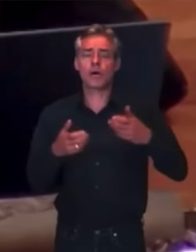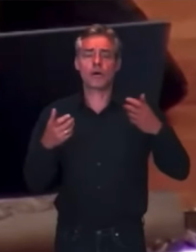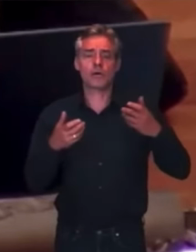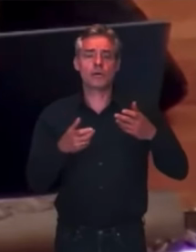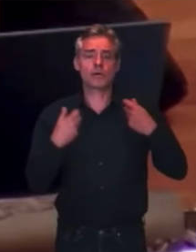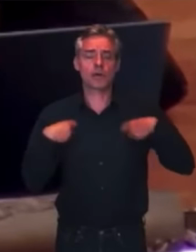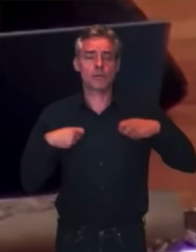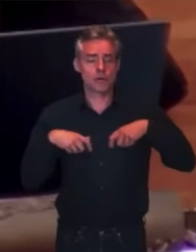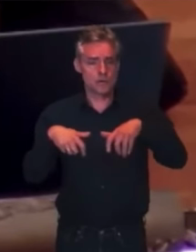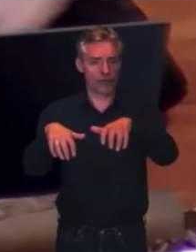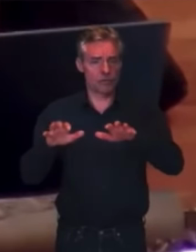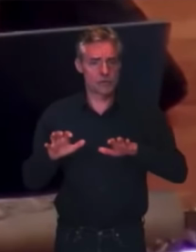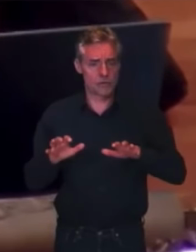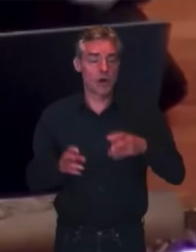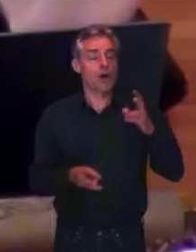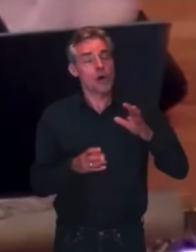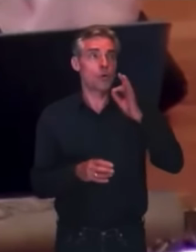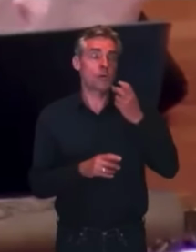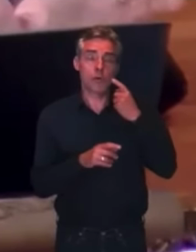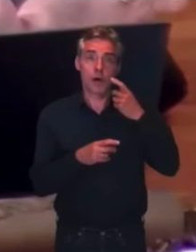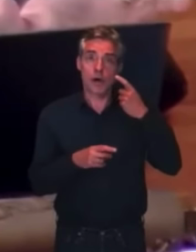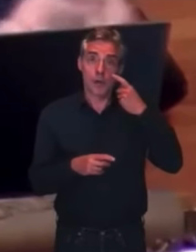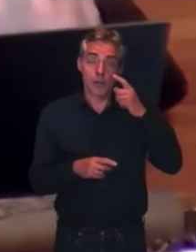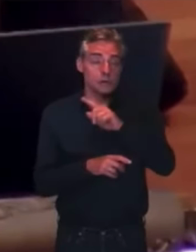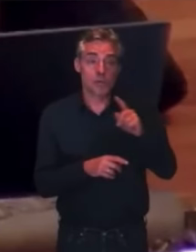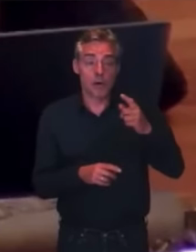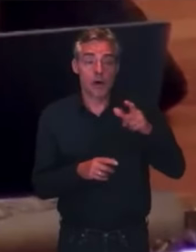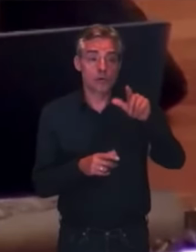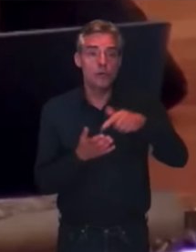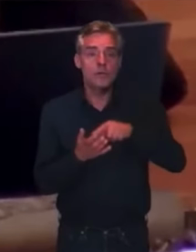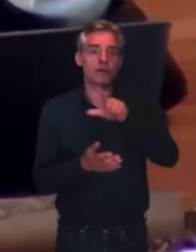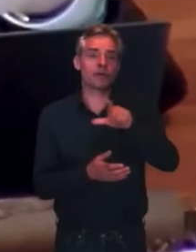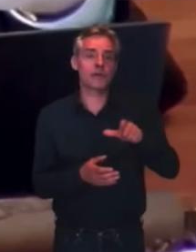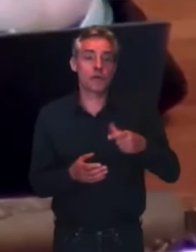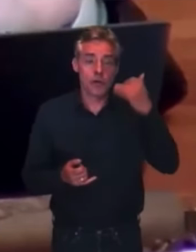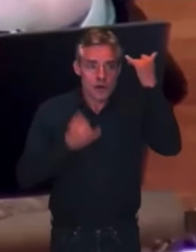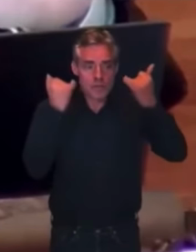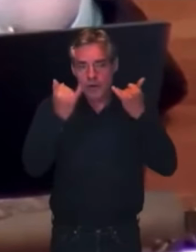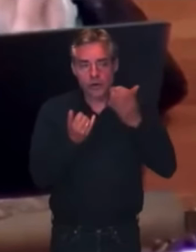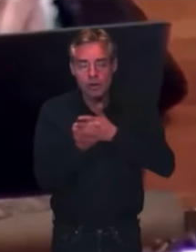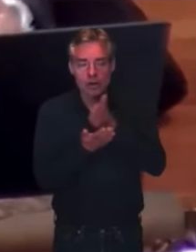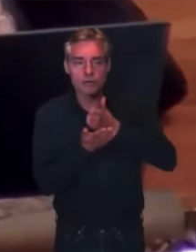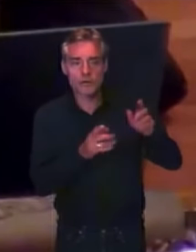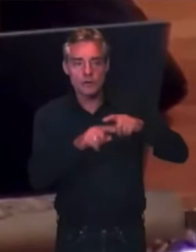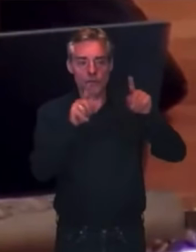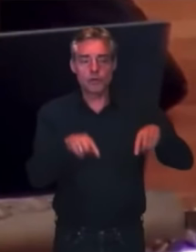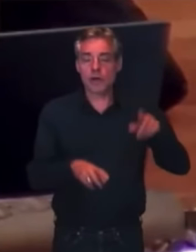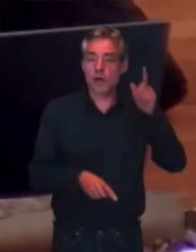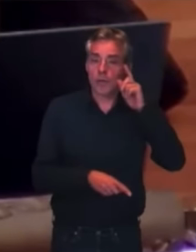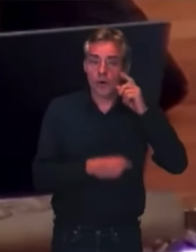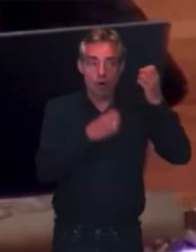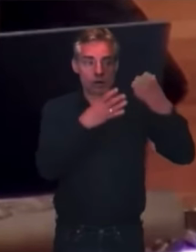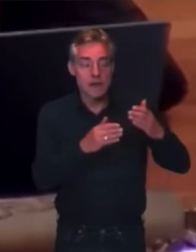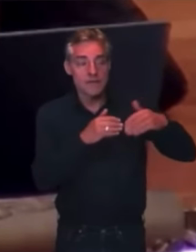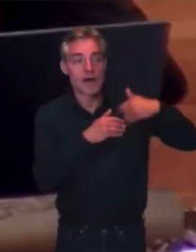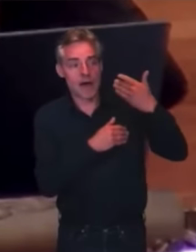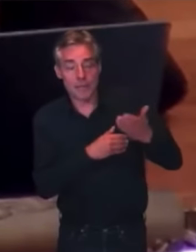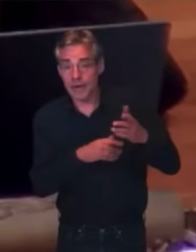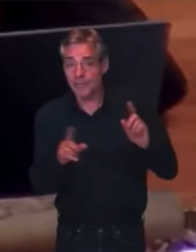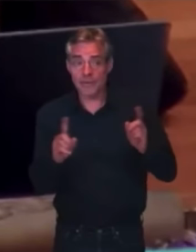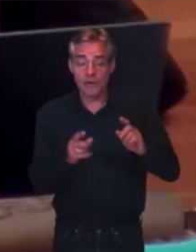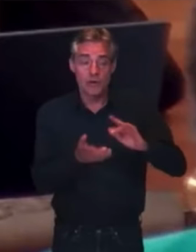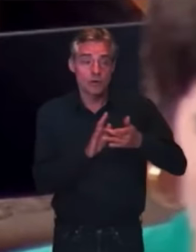pouvez tout nous dire, ah oui, on ne l'avait pas prévu au budget 2022, on ne l'avait pas imaginé aux orientations budgétaires, parce que ça arrive après. Or, dans